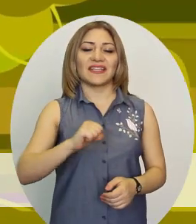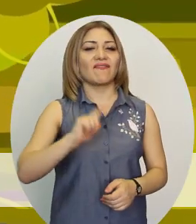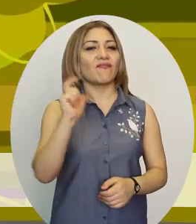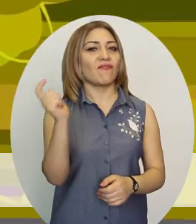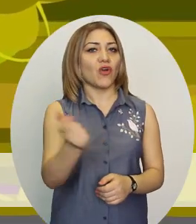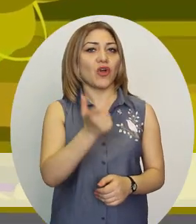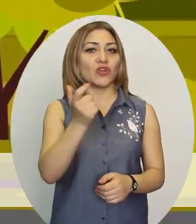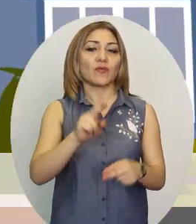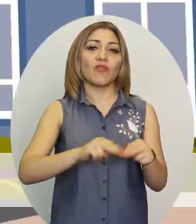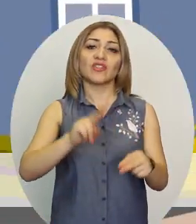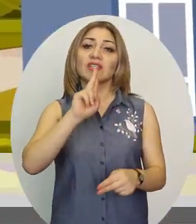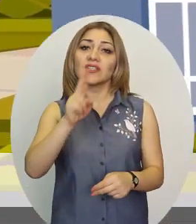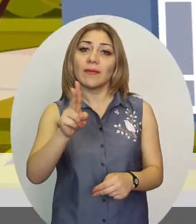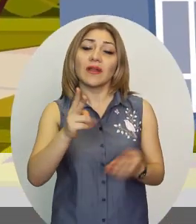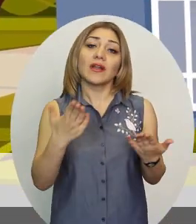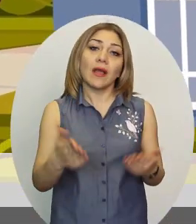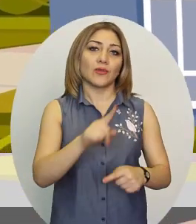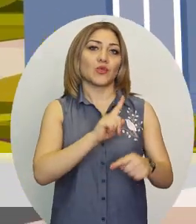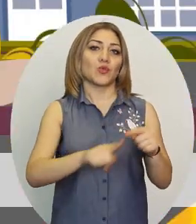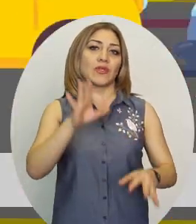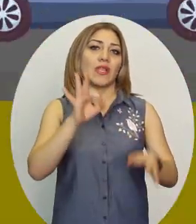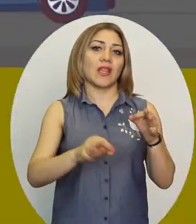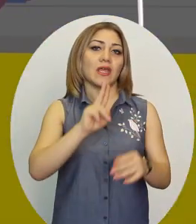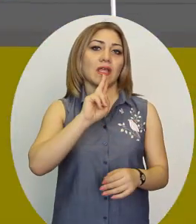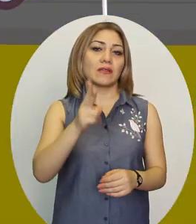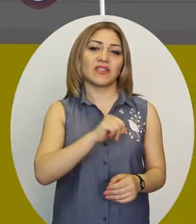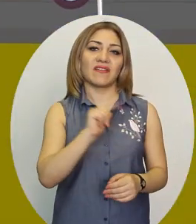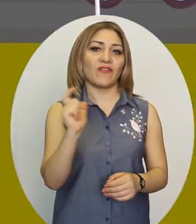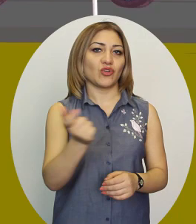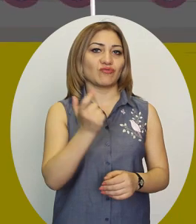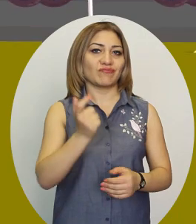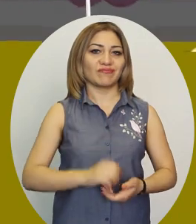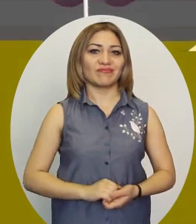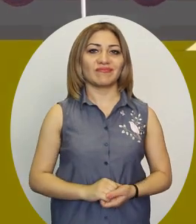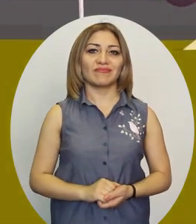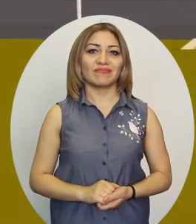որոշում դիմել ոստիկանություն, թե անմիջապես դատարան։